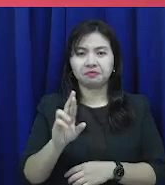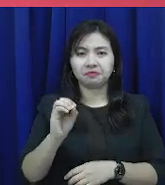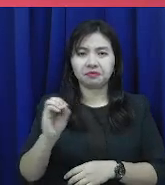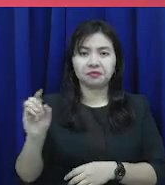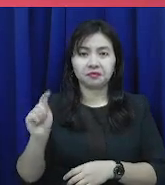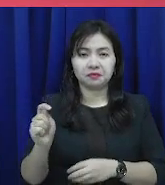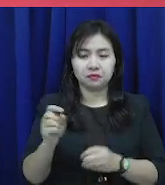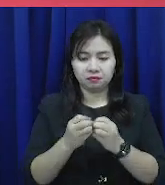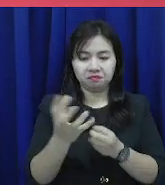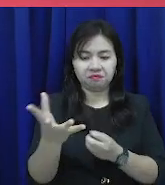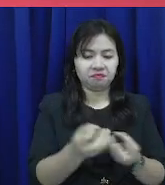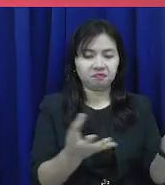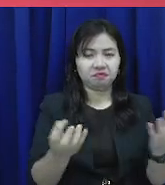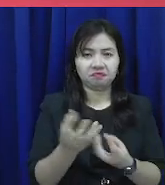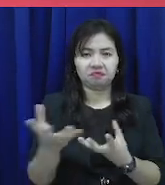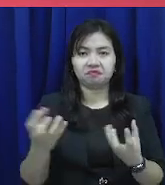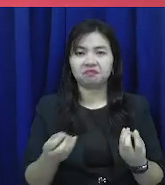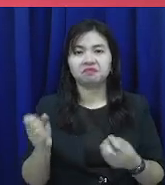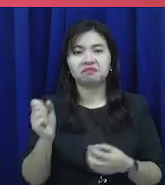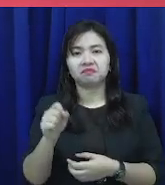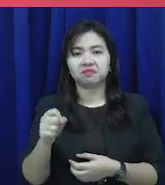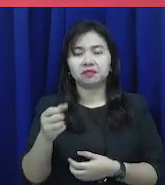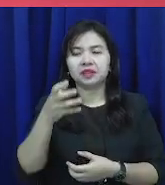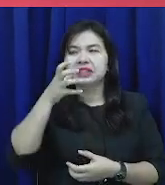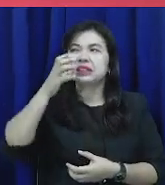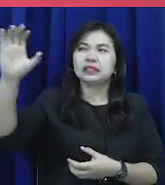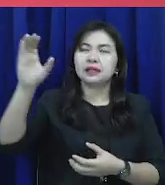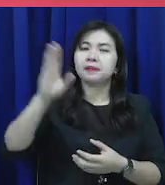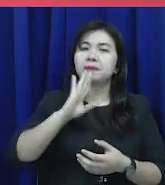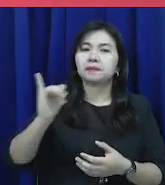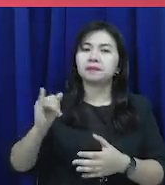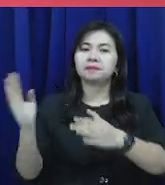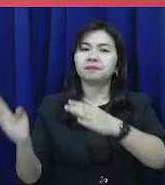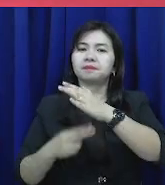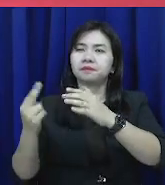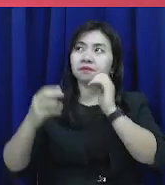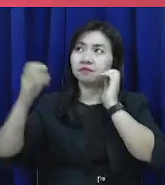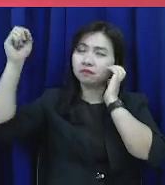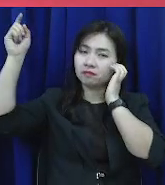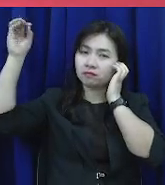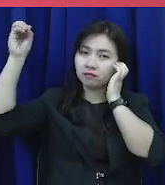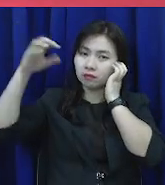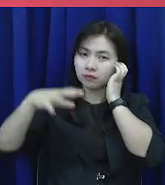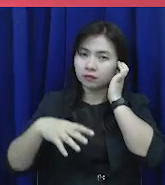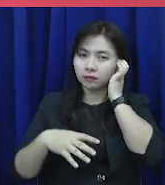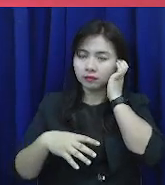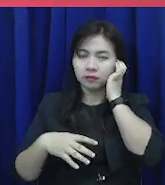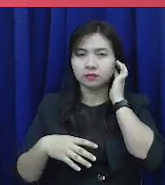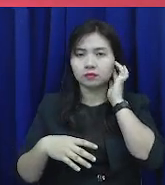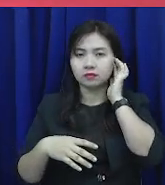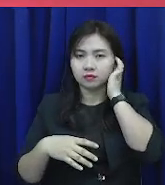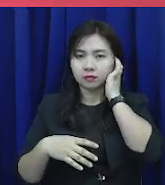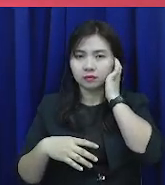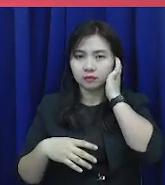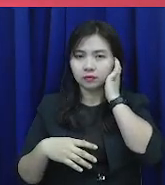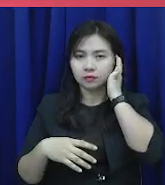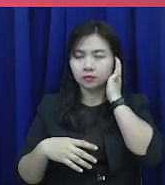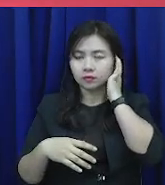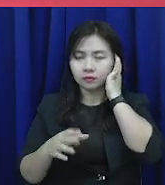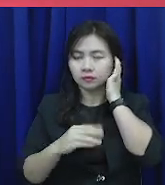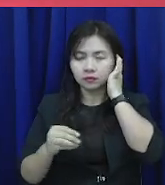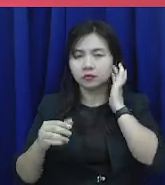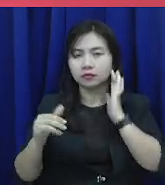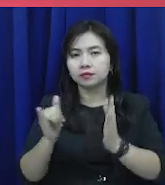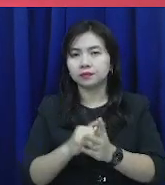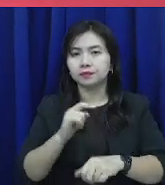you see kumbaga natusta lang sa araw nabibilad sa araw naiinitan naiis lang Iyung seed and then at that time